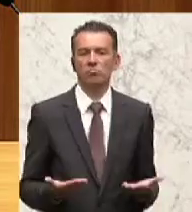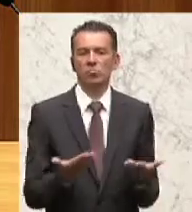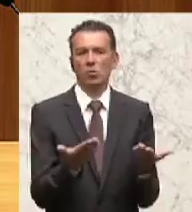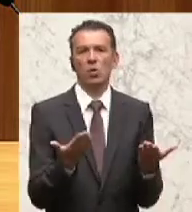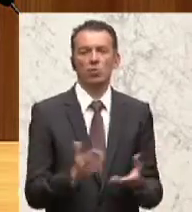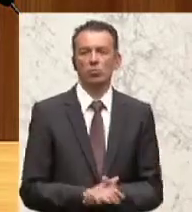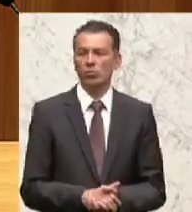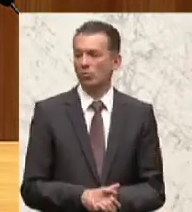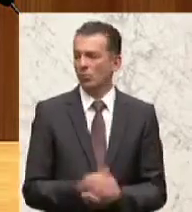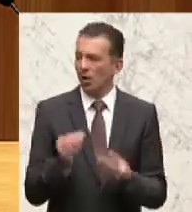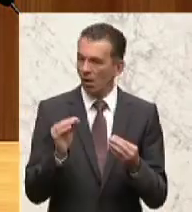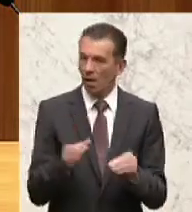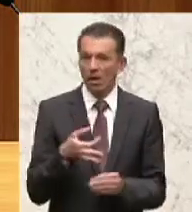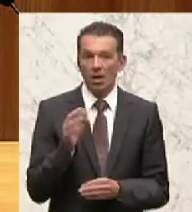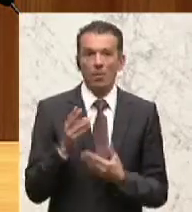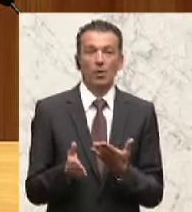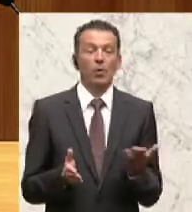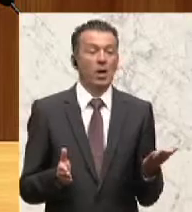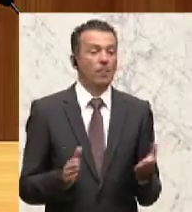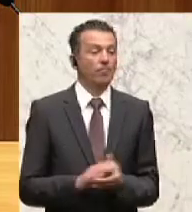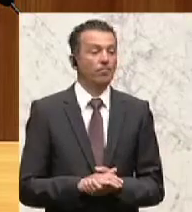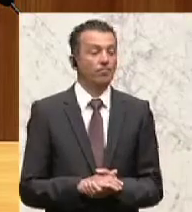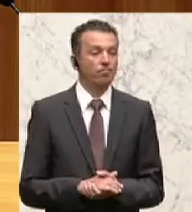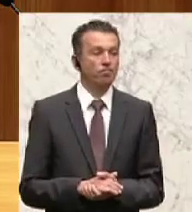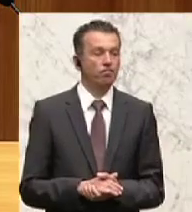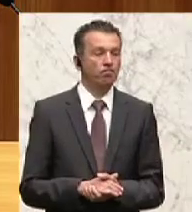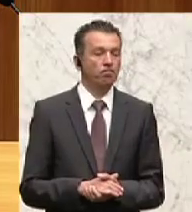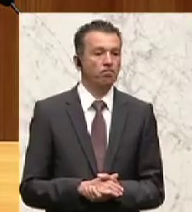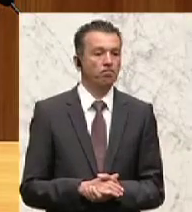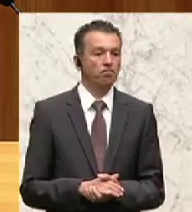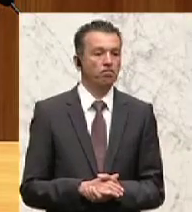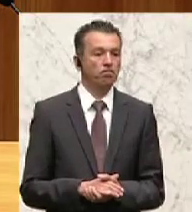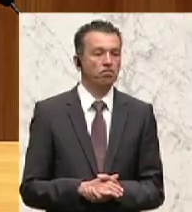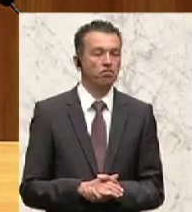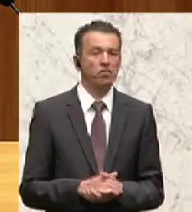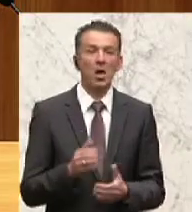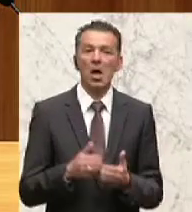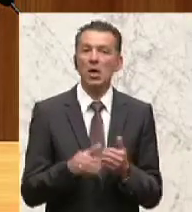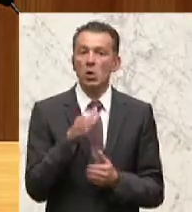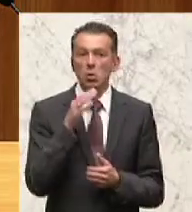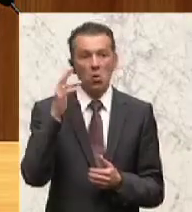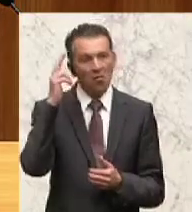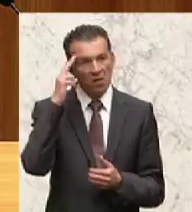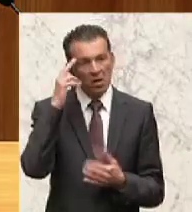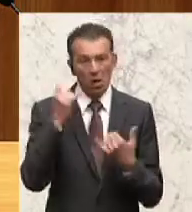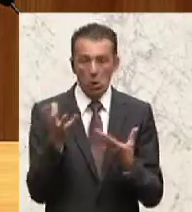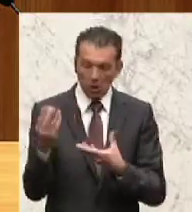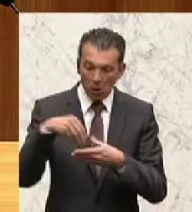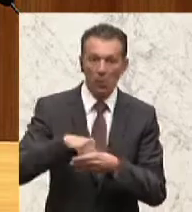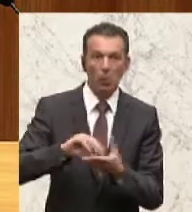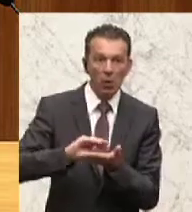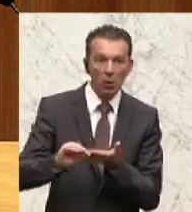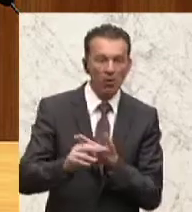sehr geehrten Damen und Herren, Sie haben nicht die Erkenntnisse des Rechnungshofes hier und heute eingearbeitet. Haben Sie